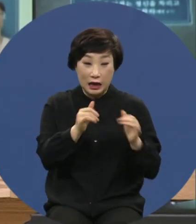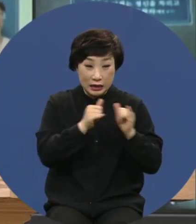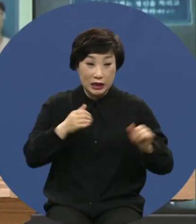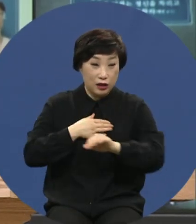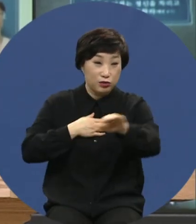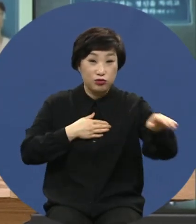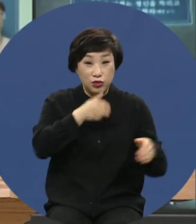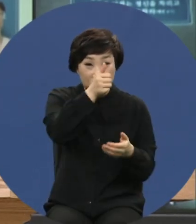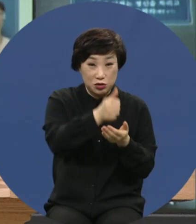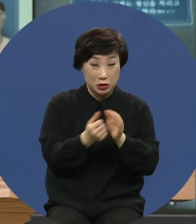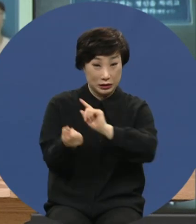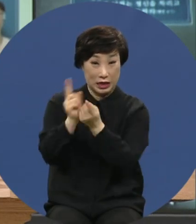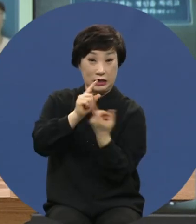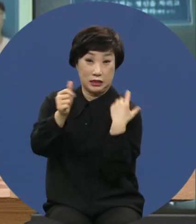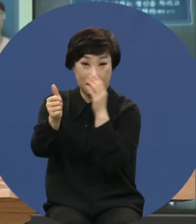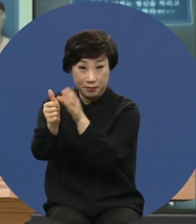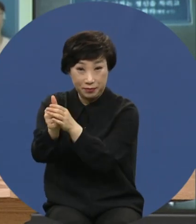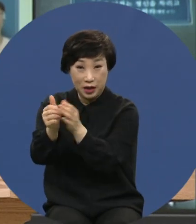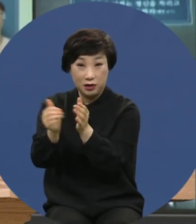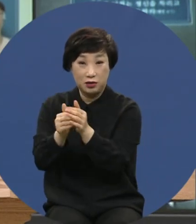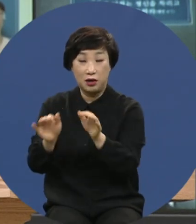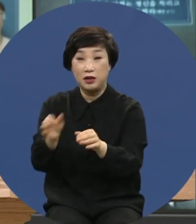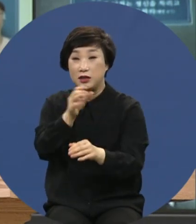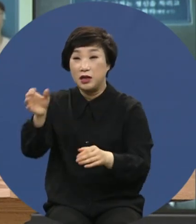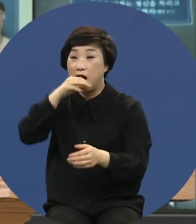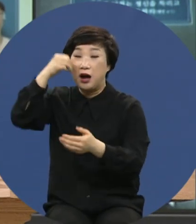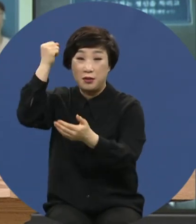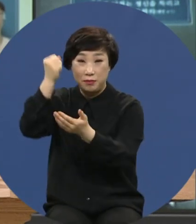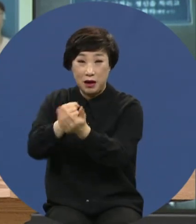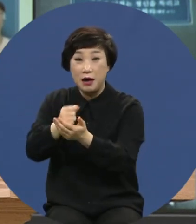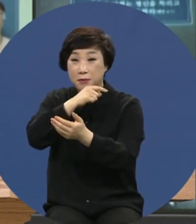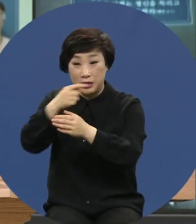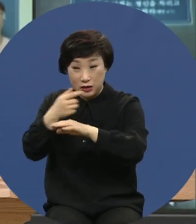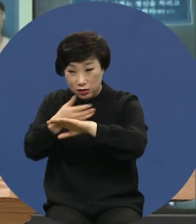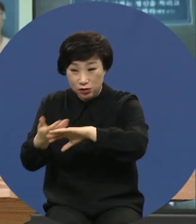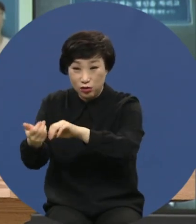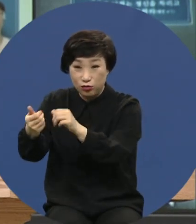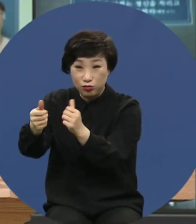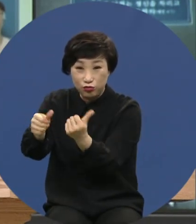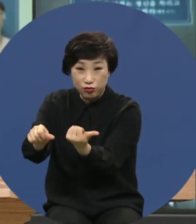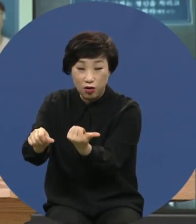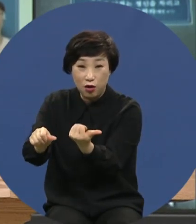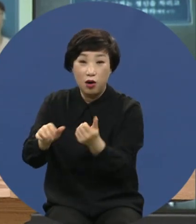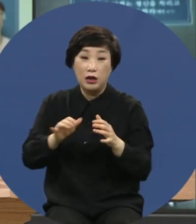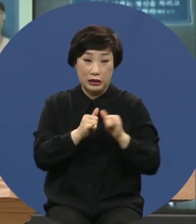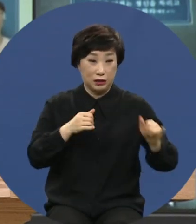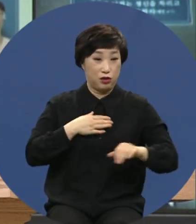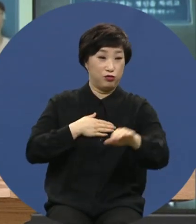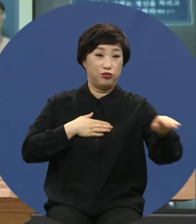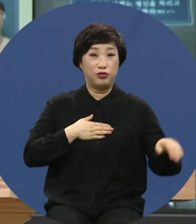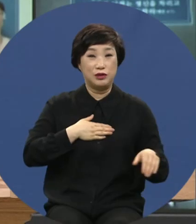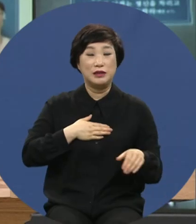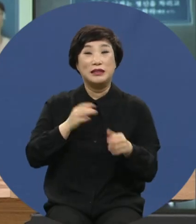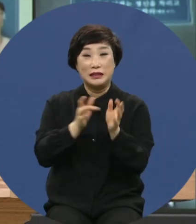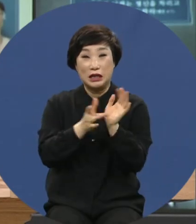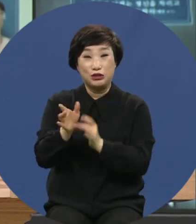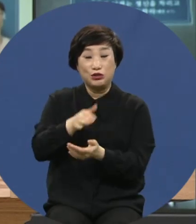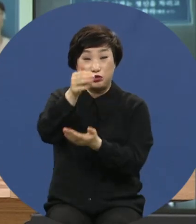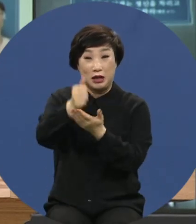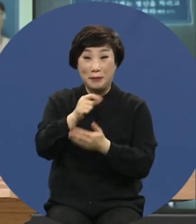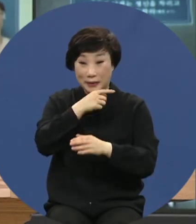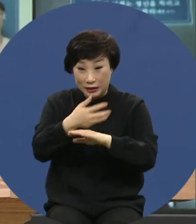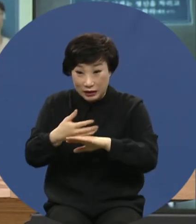인류의 죄를 담당하시고 십자가에서 피 흘려 죽으심으로 인류는 예수 그리스도의